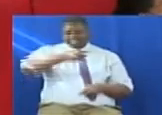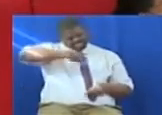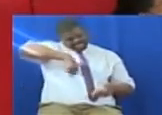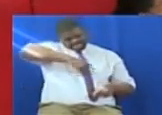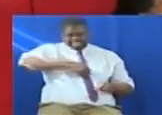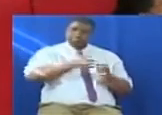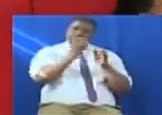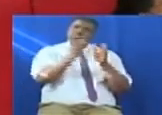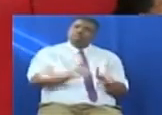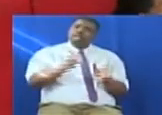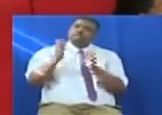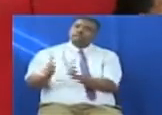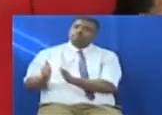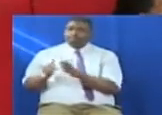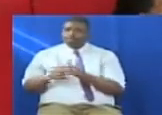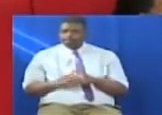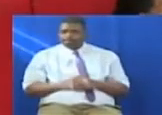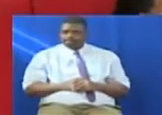binadamu.